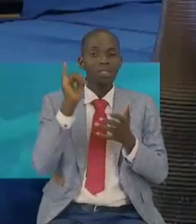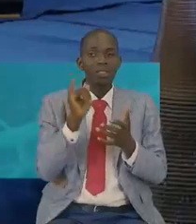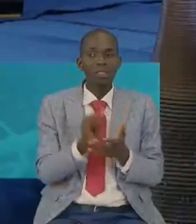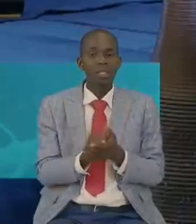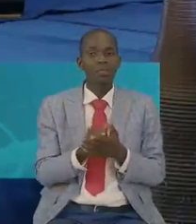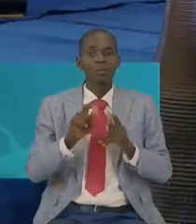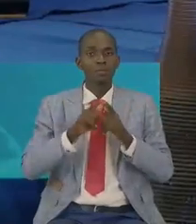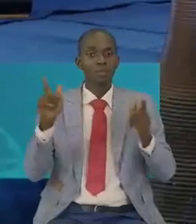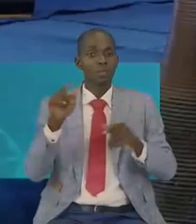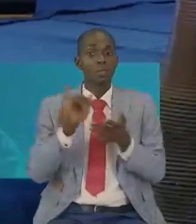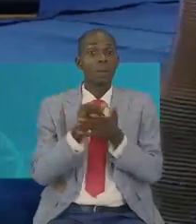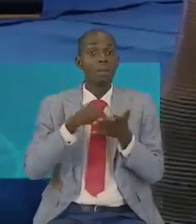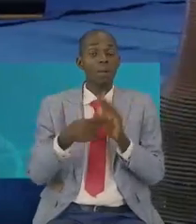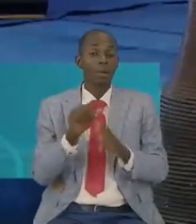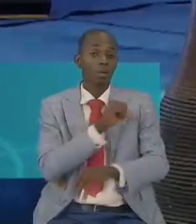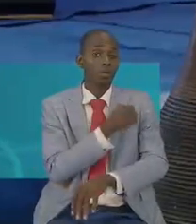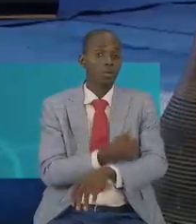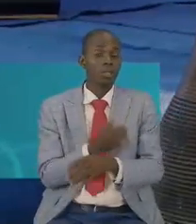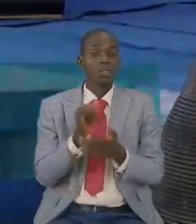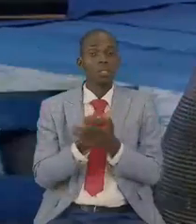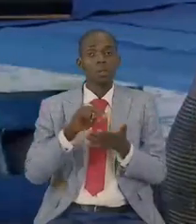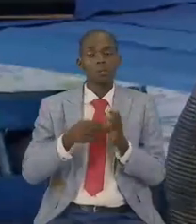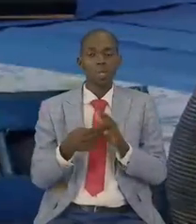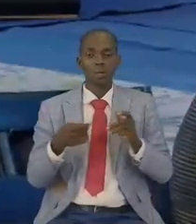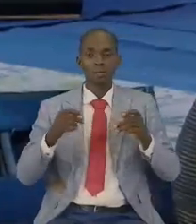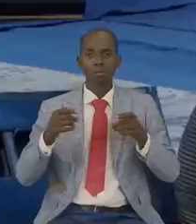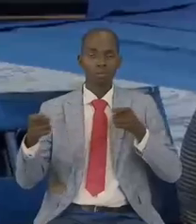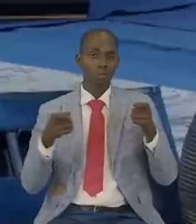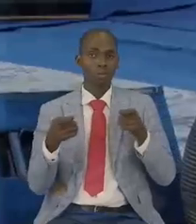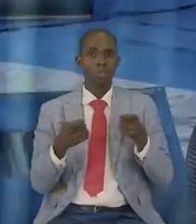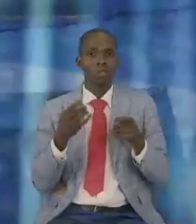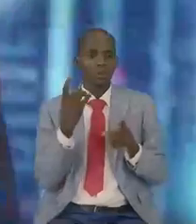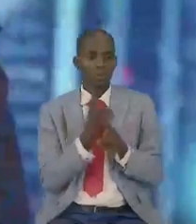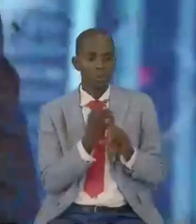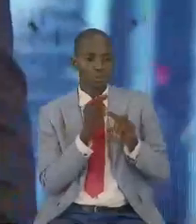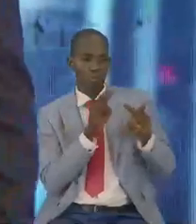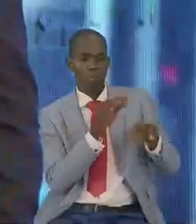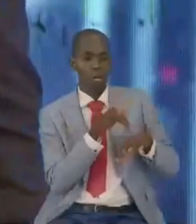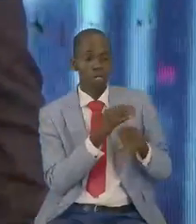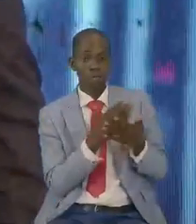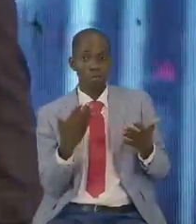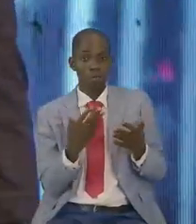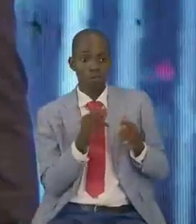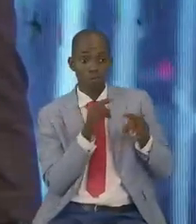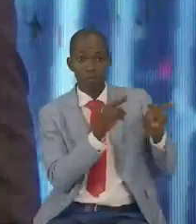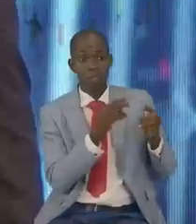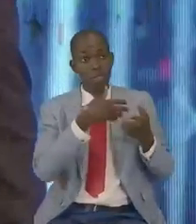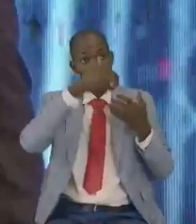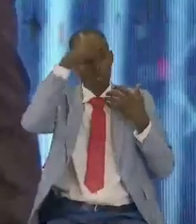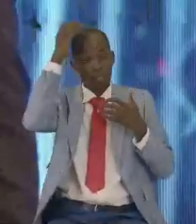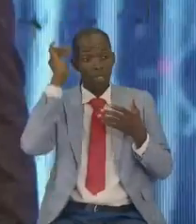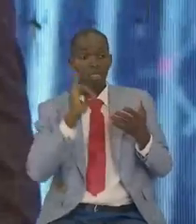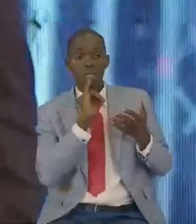l'autorité, c'est-à-dire la domination. Je veux que vous vous représentez quelque chose, un lion là-bas, et regardez